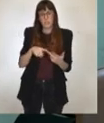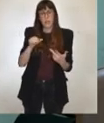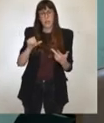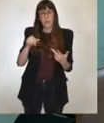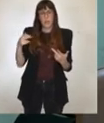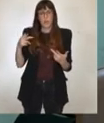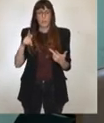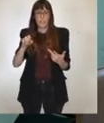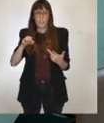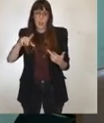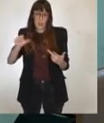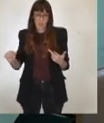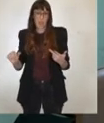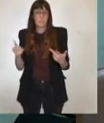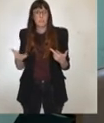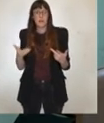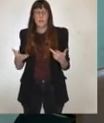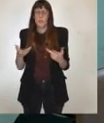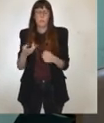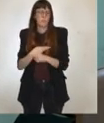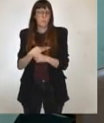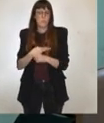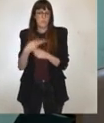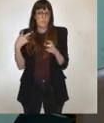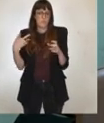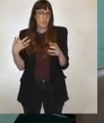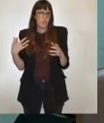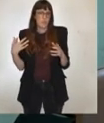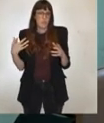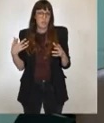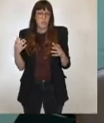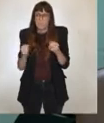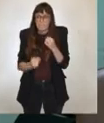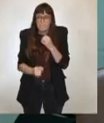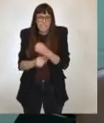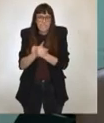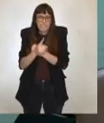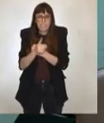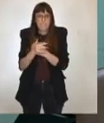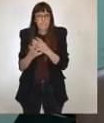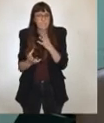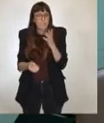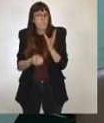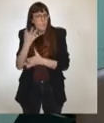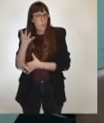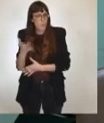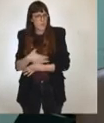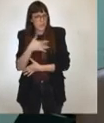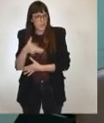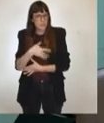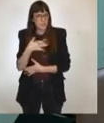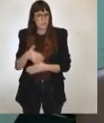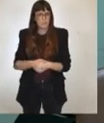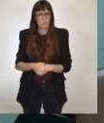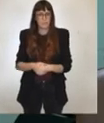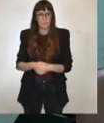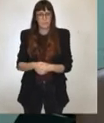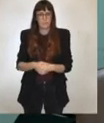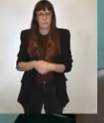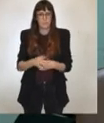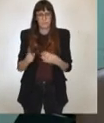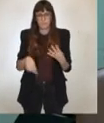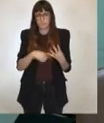été lancé, qui, à mon avis, est quand même quelque chose de novateur et d'intéressant. Il y a toutes les cours d'école